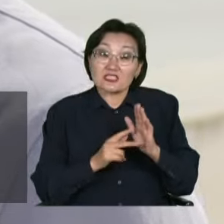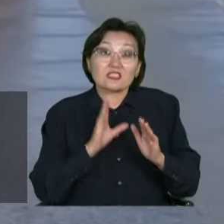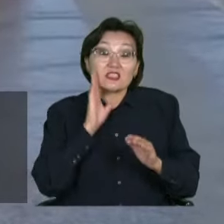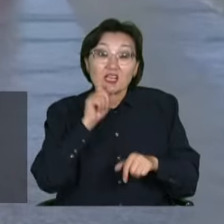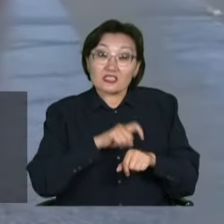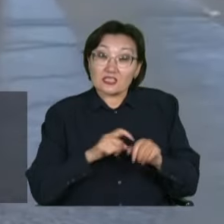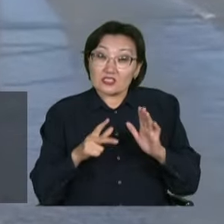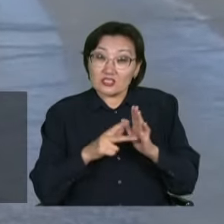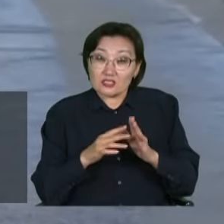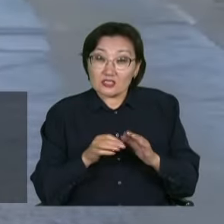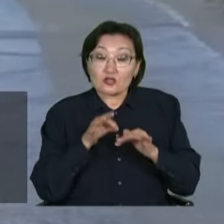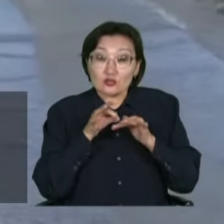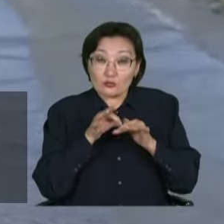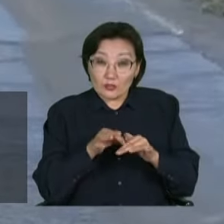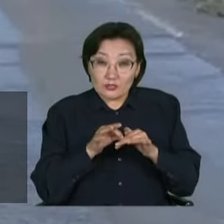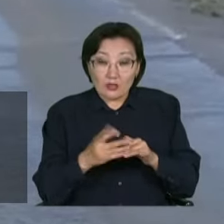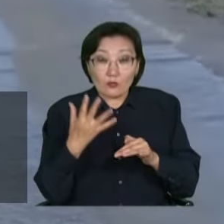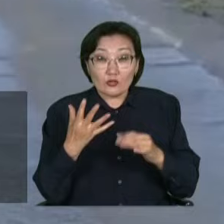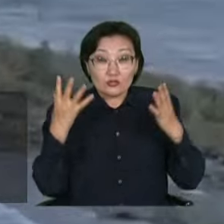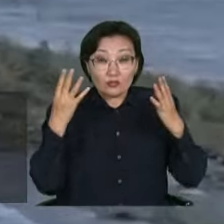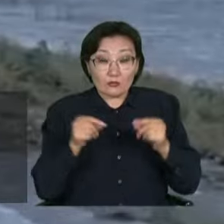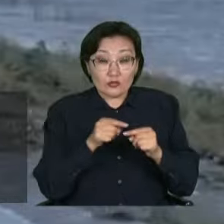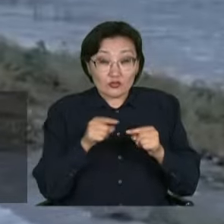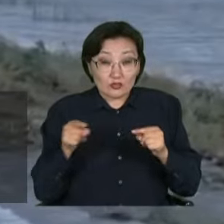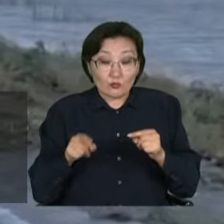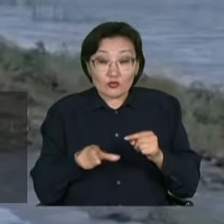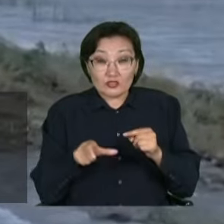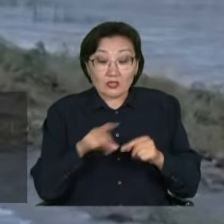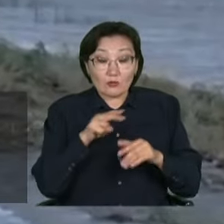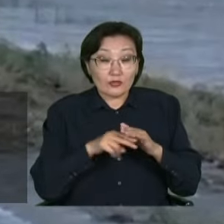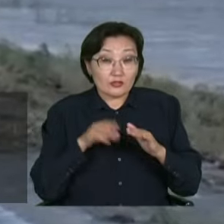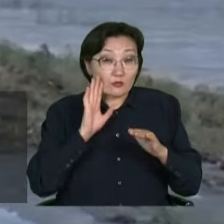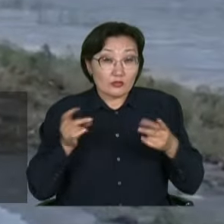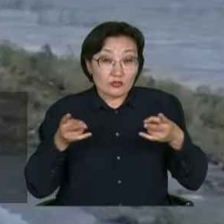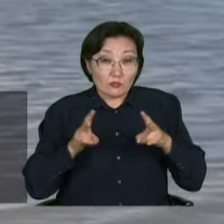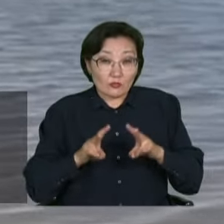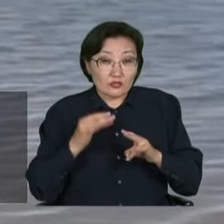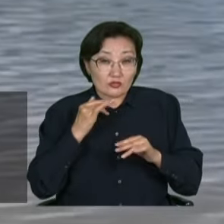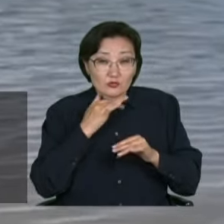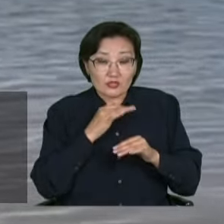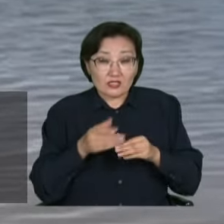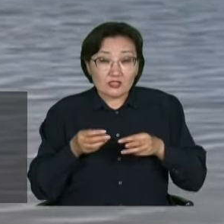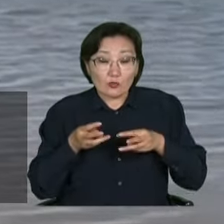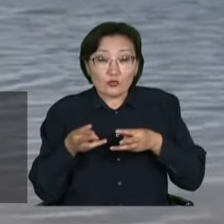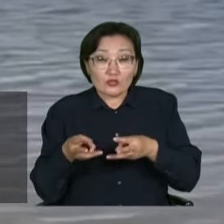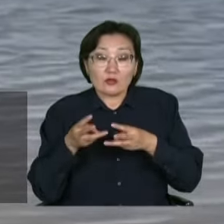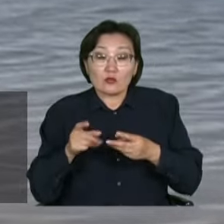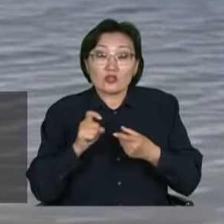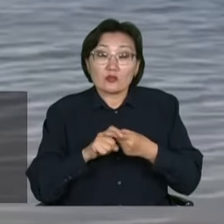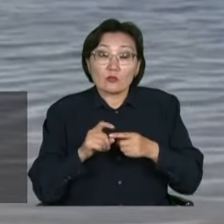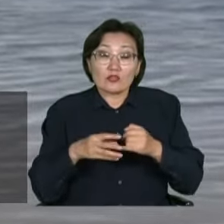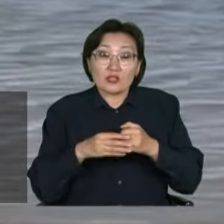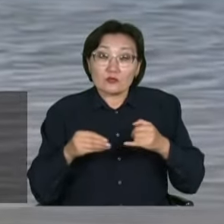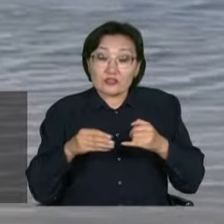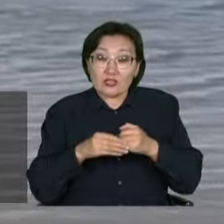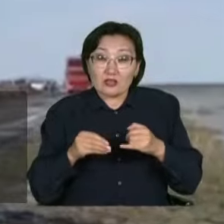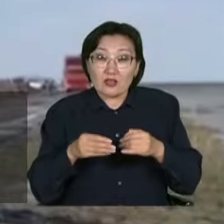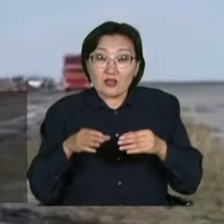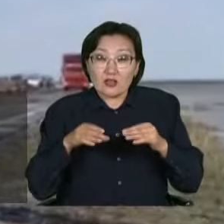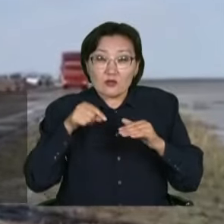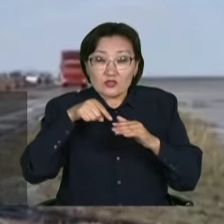ұйымдастырылды. Соңғы 5 күннен бері Ерғалиев Таңдай бағытындағы жолды су басып жатыр. Судың көп мөлшерде келуіне байланысты топырақ пен асфальттың